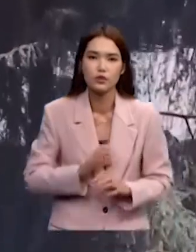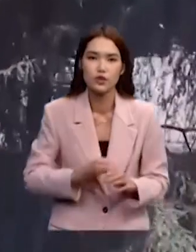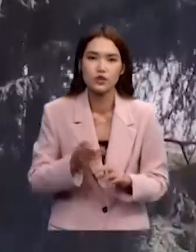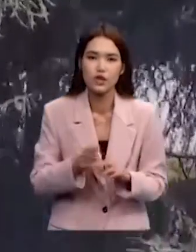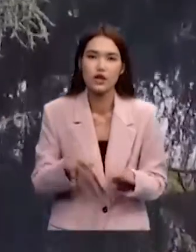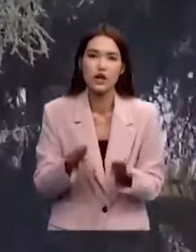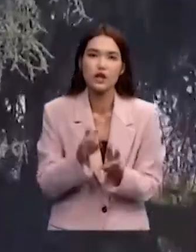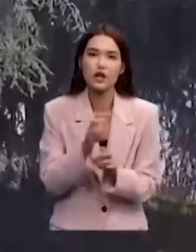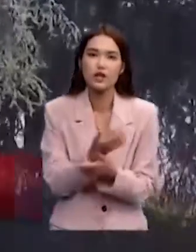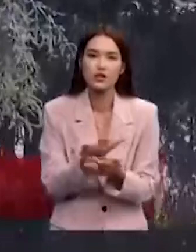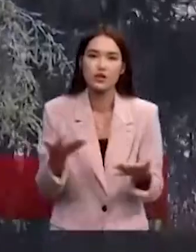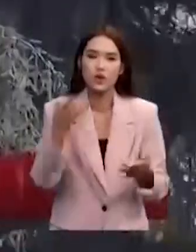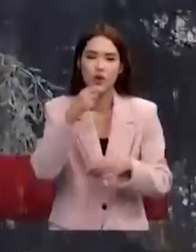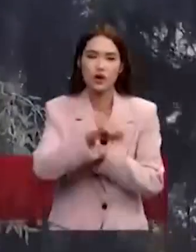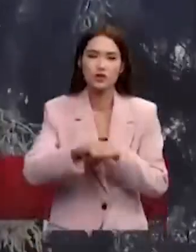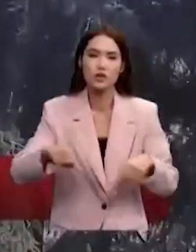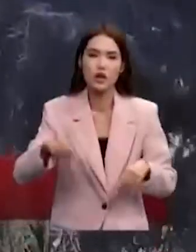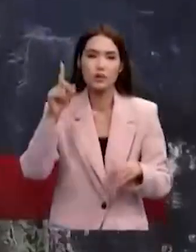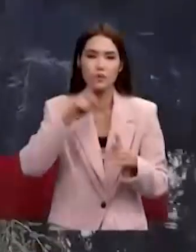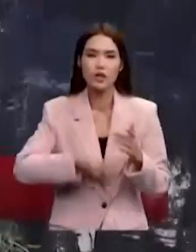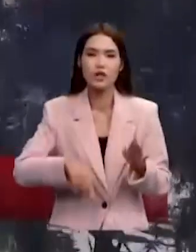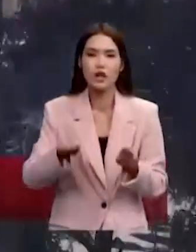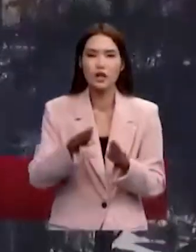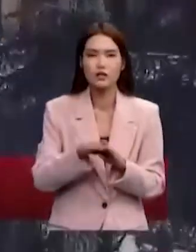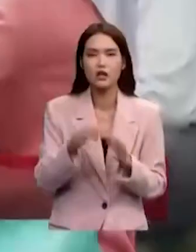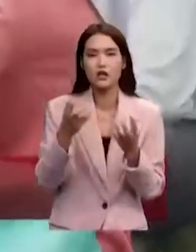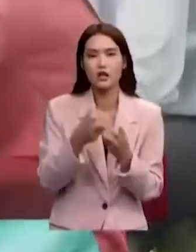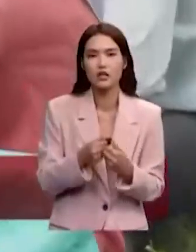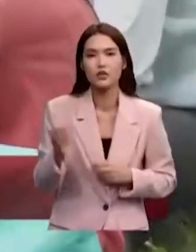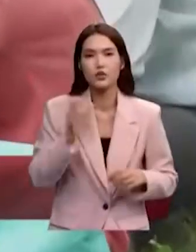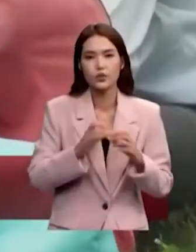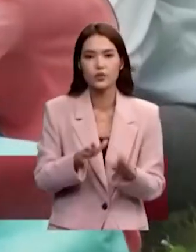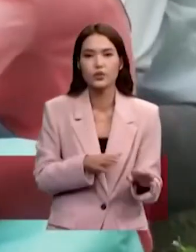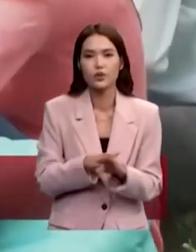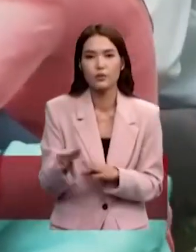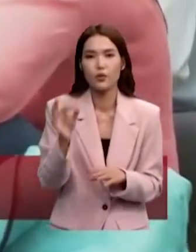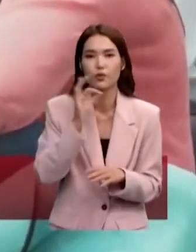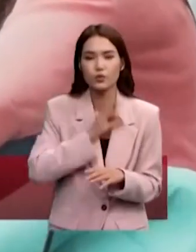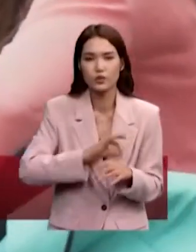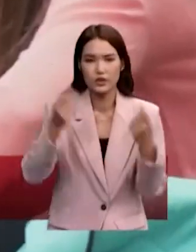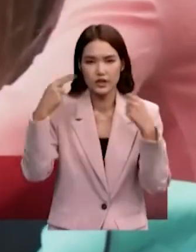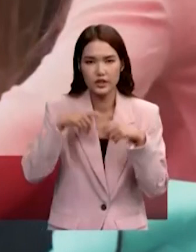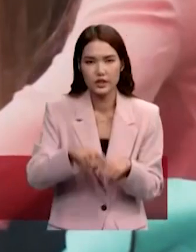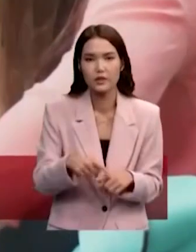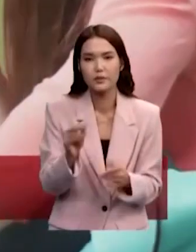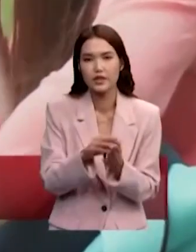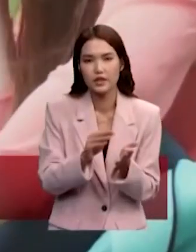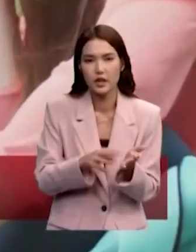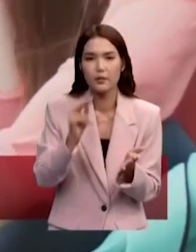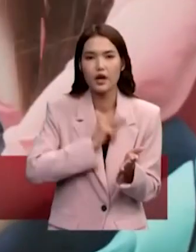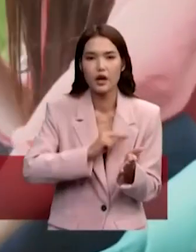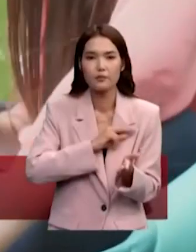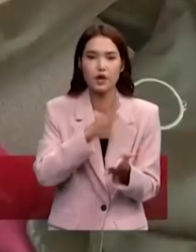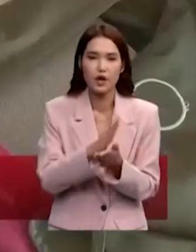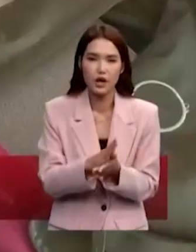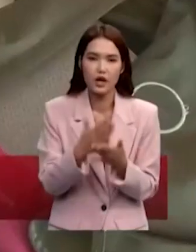Так, несколько зарубежных вузов уже заявили, что планируют отчислять студентов, пойманных в использовании искусственного интеллекта для написания работ. К тому же